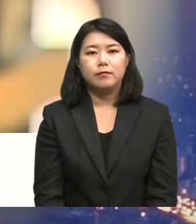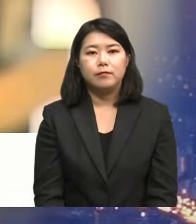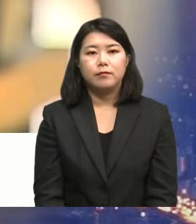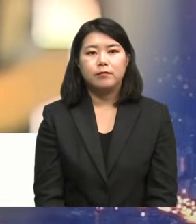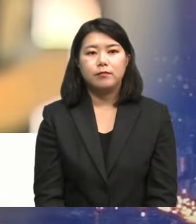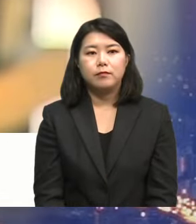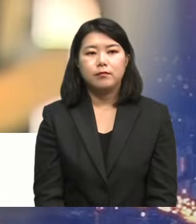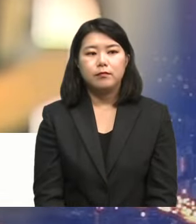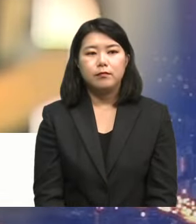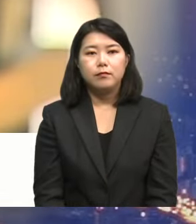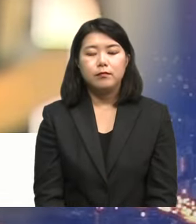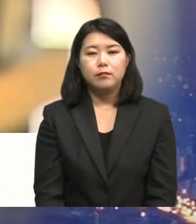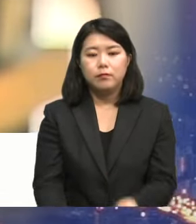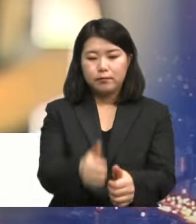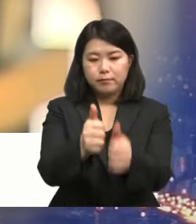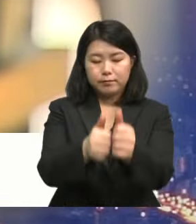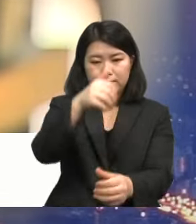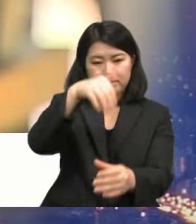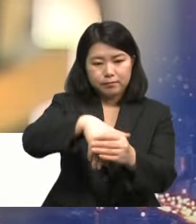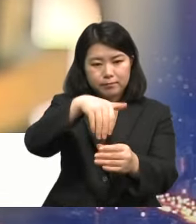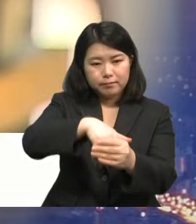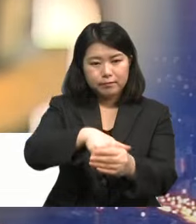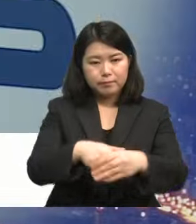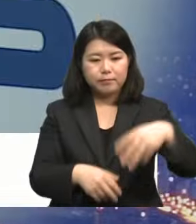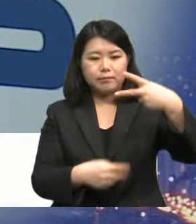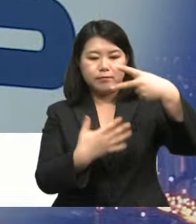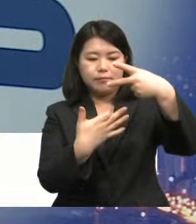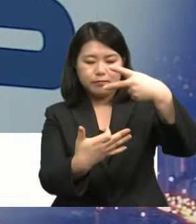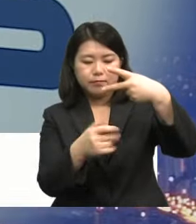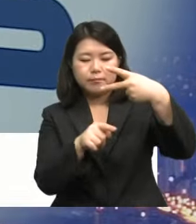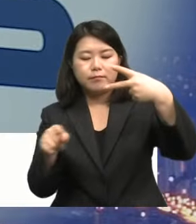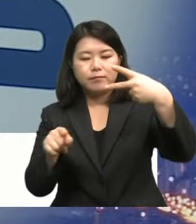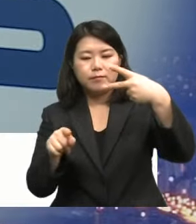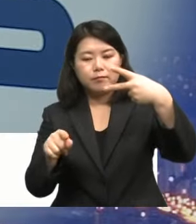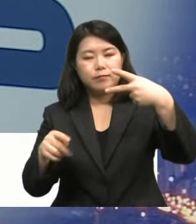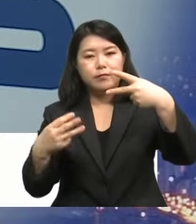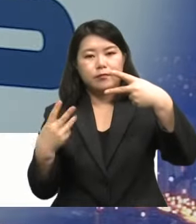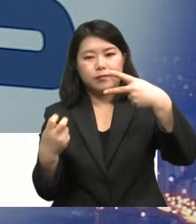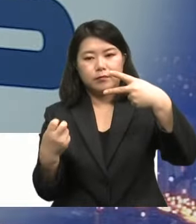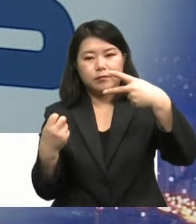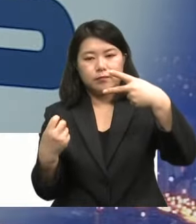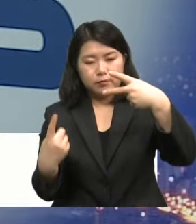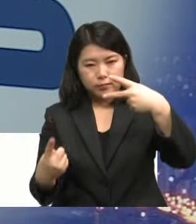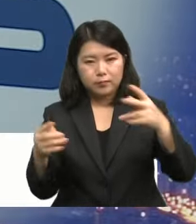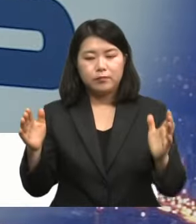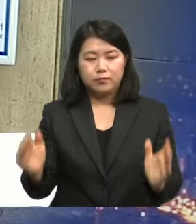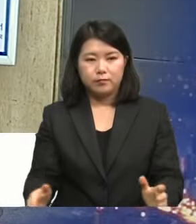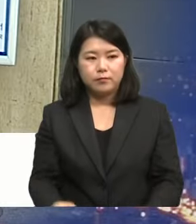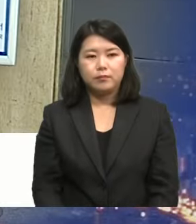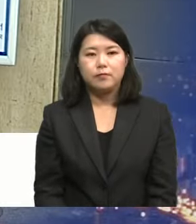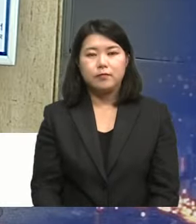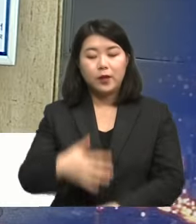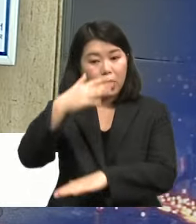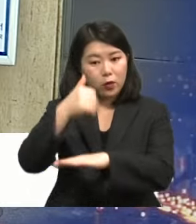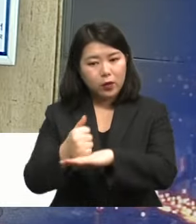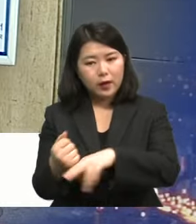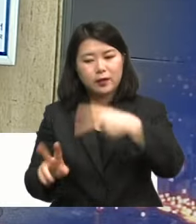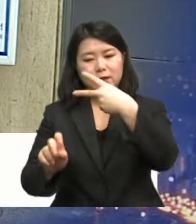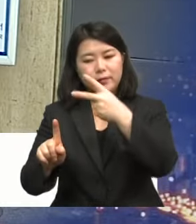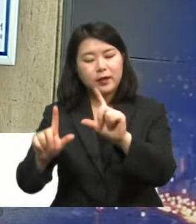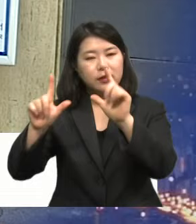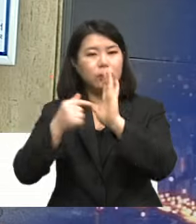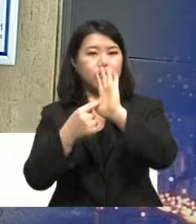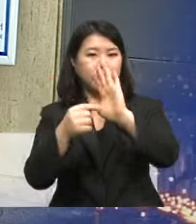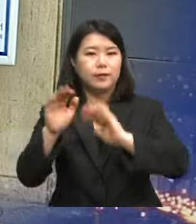됐습니다 경선 투표는 19일부터 4일간 진행되며 결과는 투표 마지막 날인 21일 공개됩니다